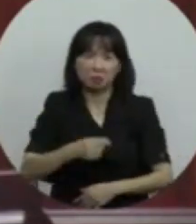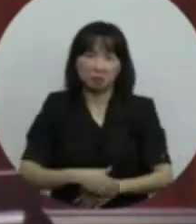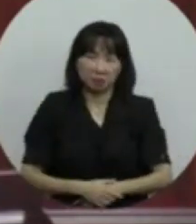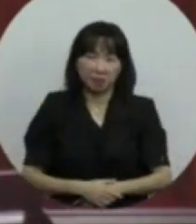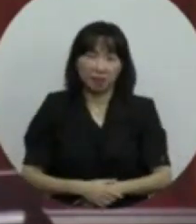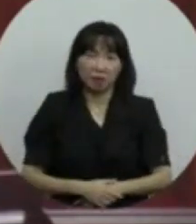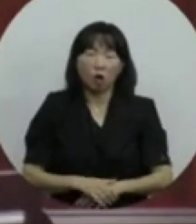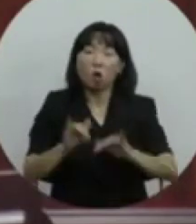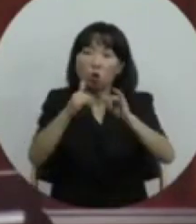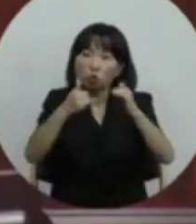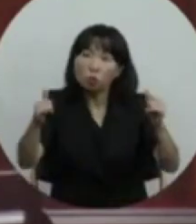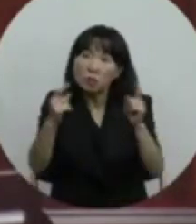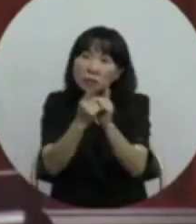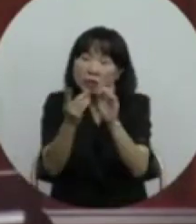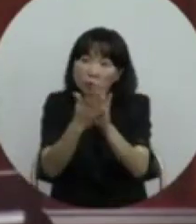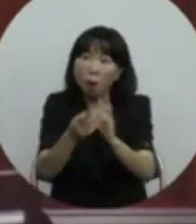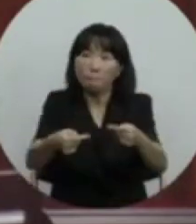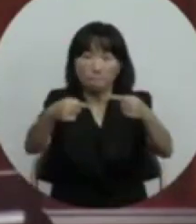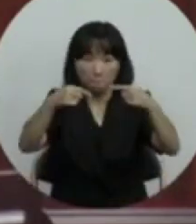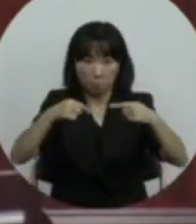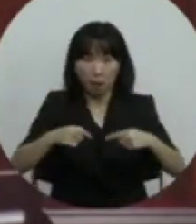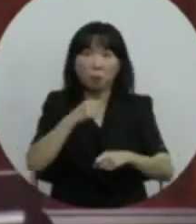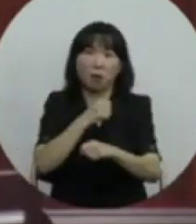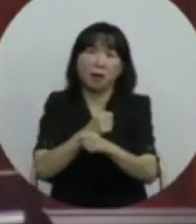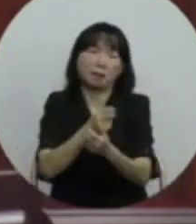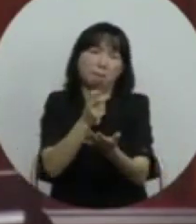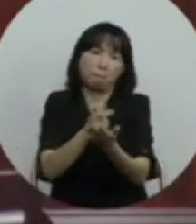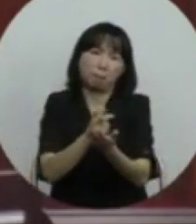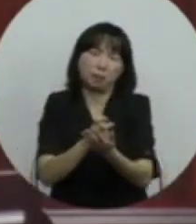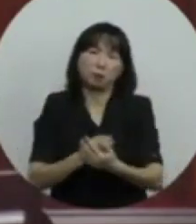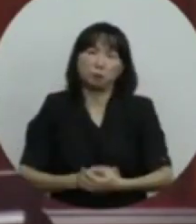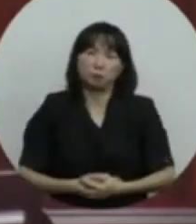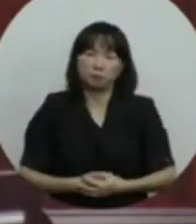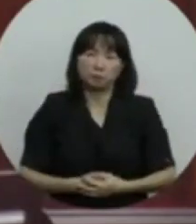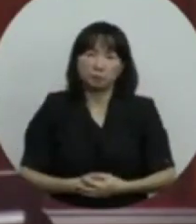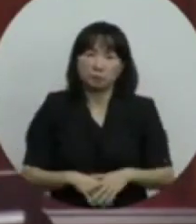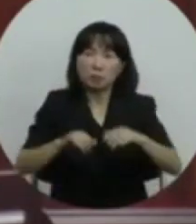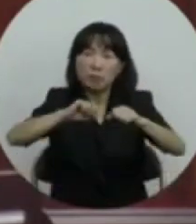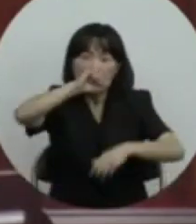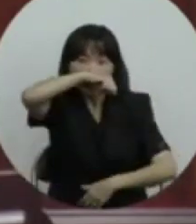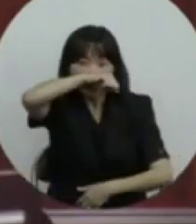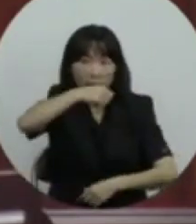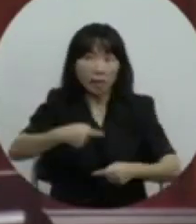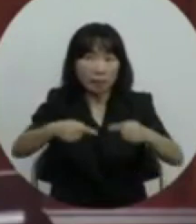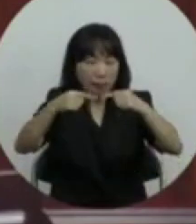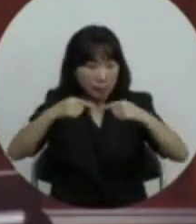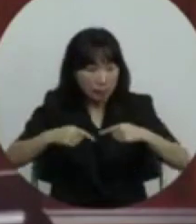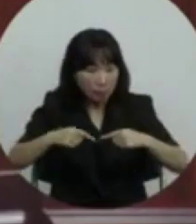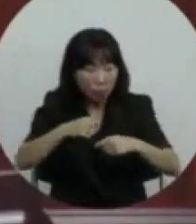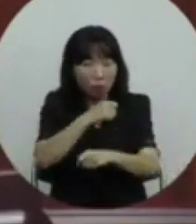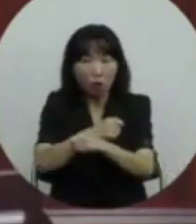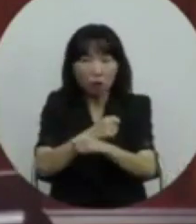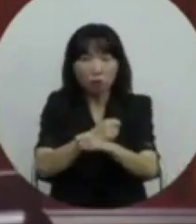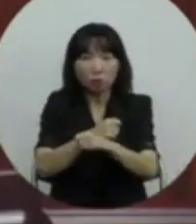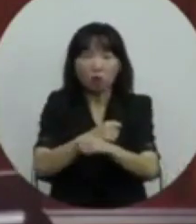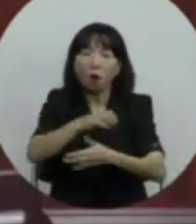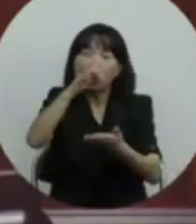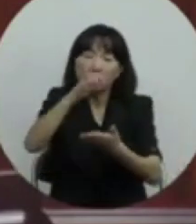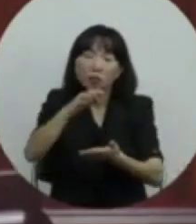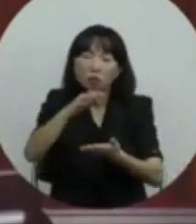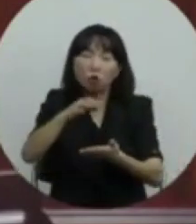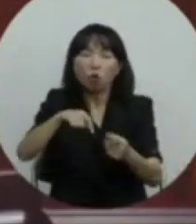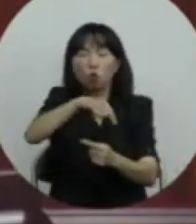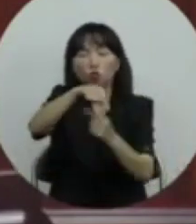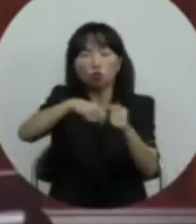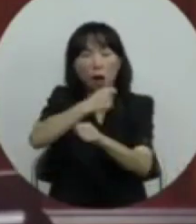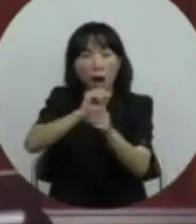주민참여예산제는 주민이 예산과정에 직접 참여하는 제도입니다. 예산활동에 주민참여를 확대함으로써 재정운영의